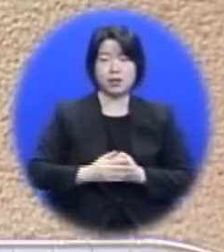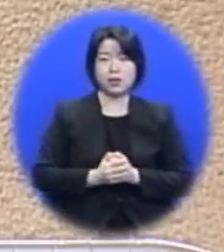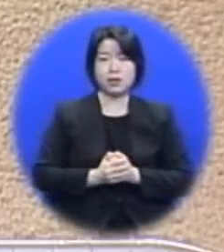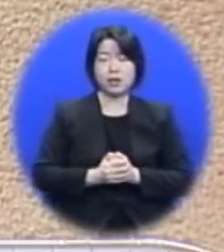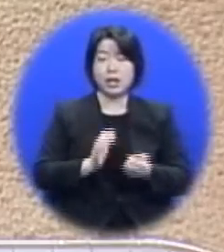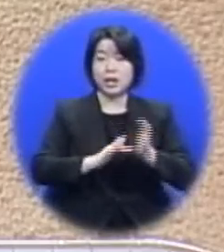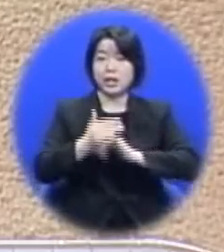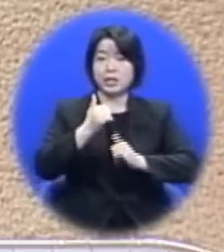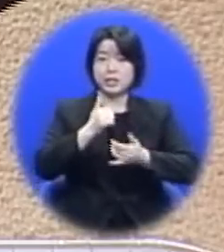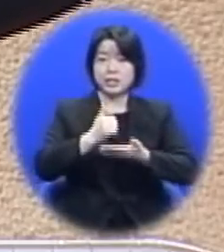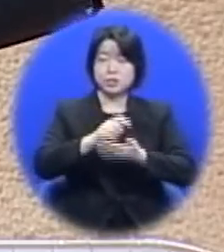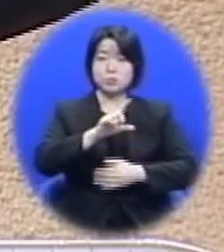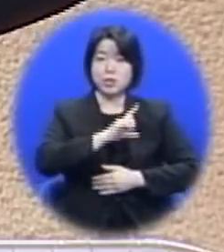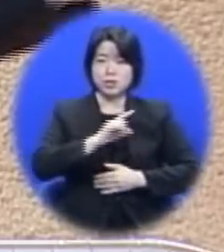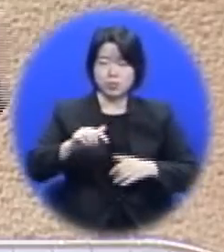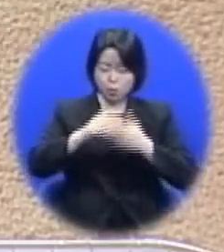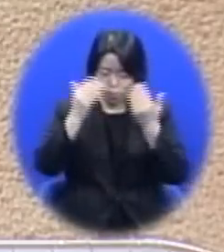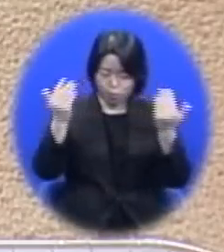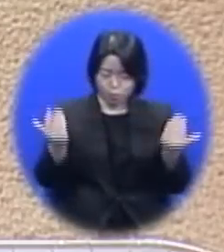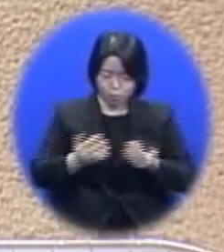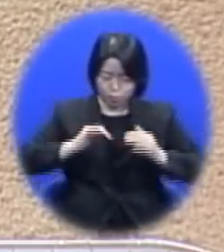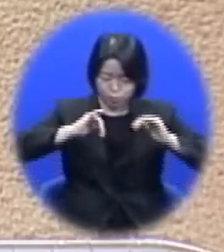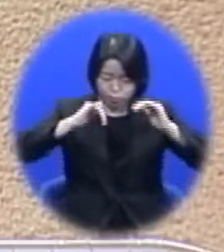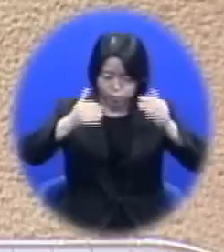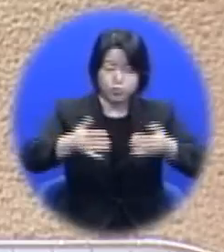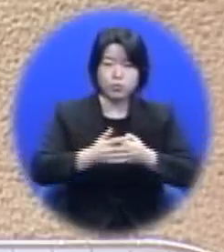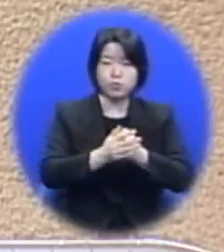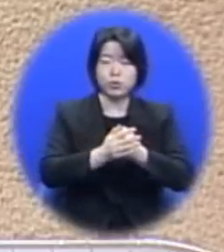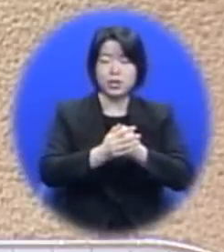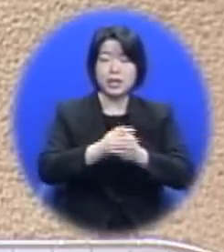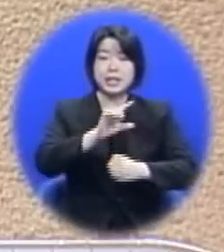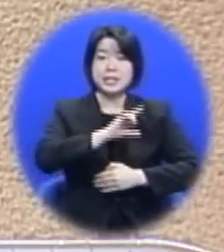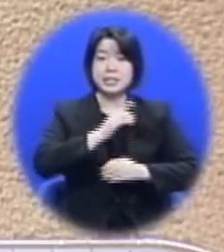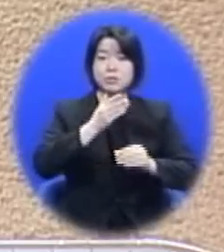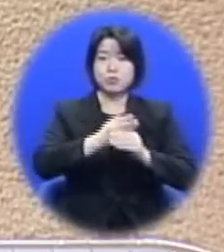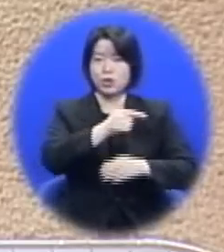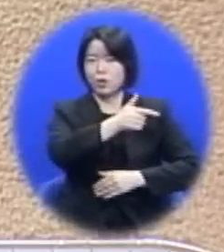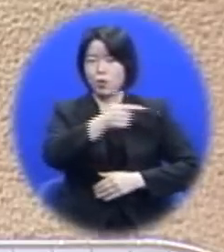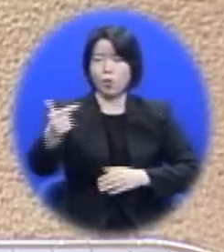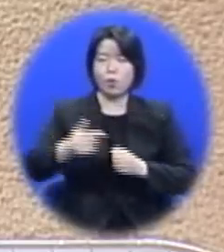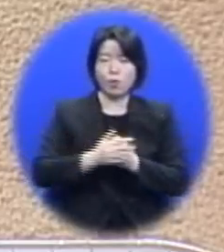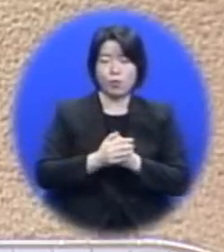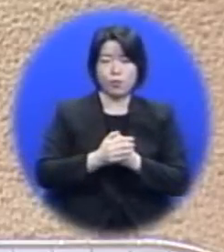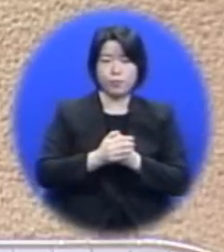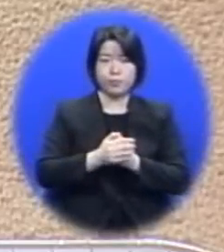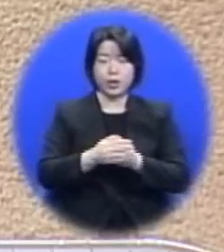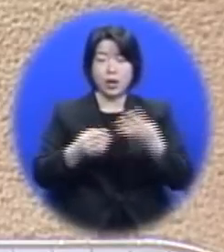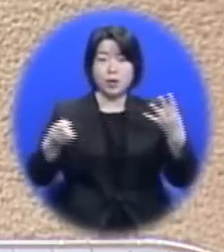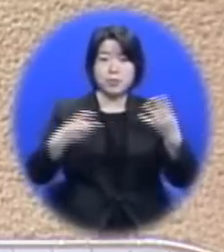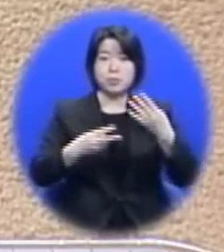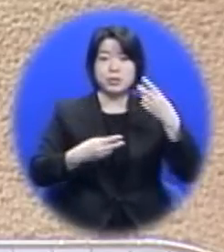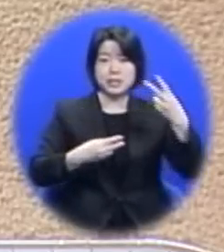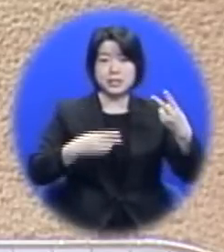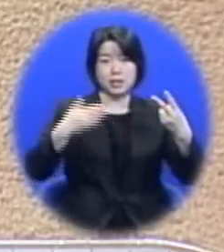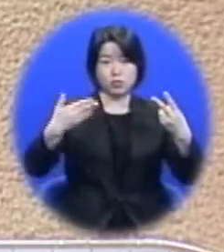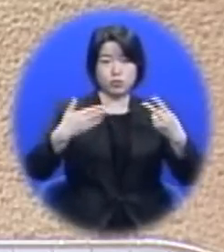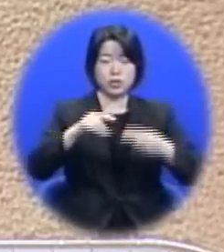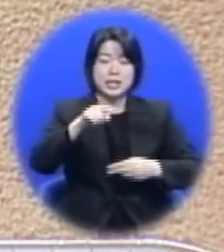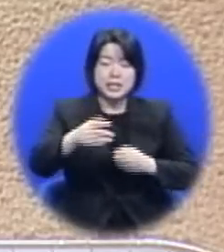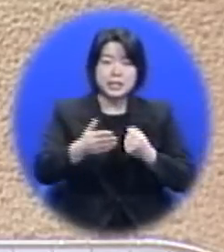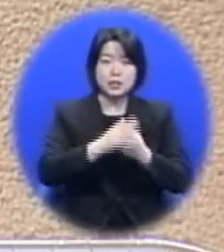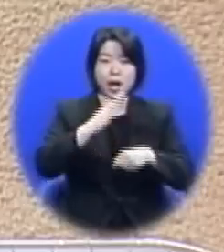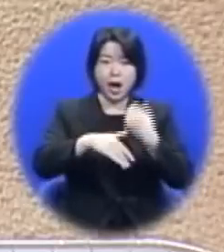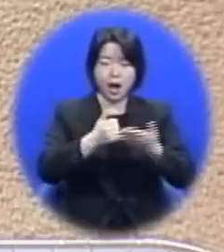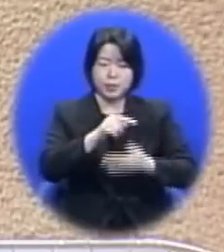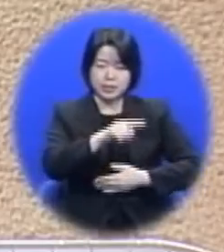예수님의 이름은 온 우주에 있는 어떤 이름보다도 크신 이름입니다. 빌립보서 2장 9절 10절에 이름으로 하나님이 그를 지극히